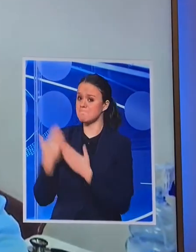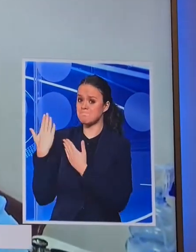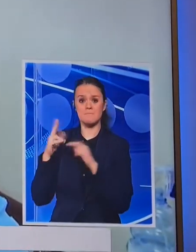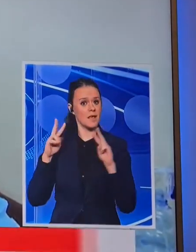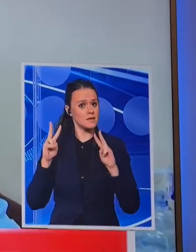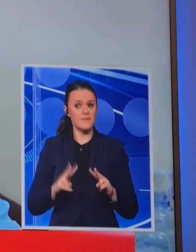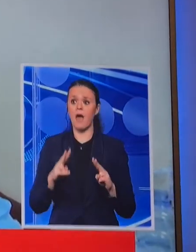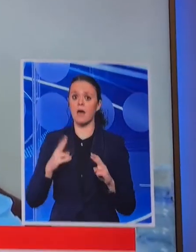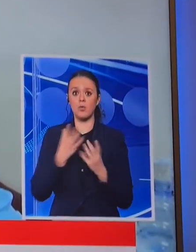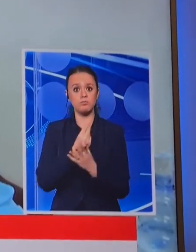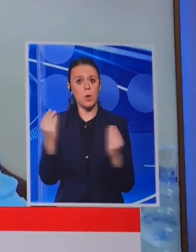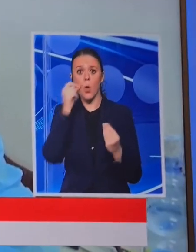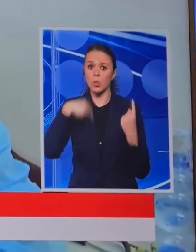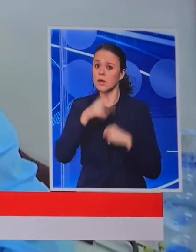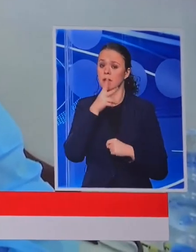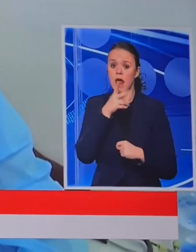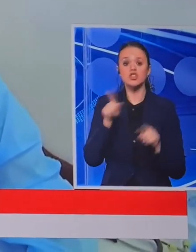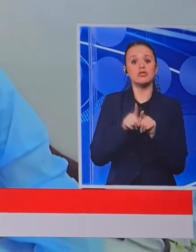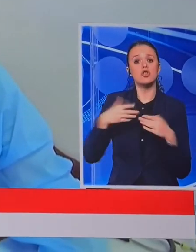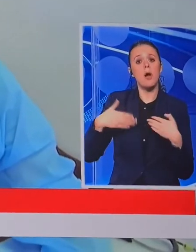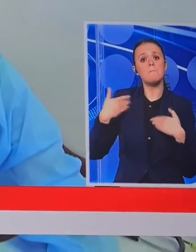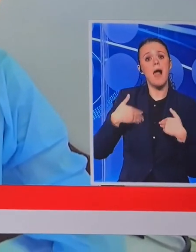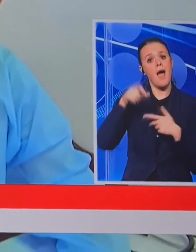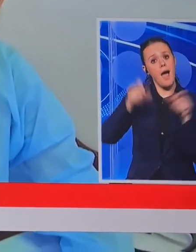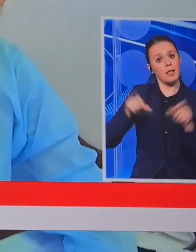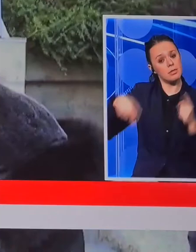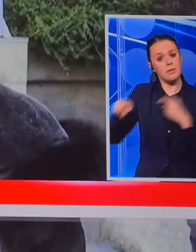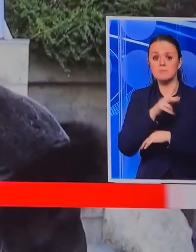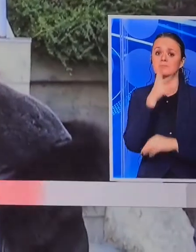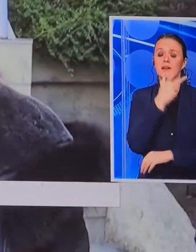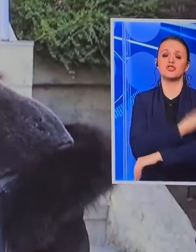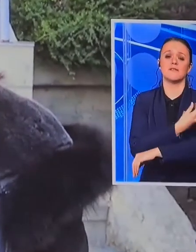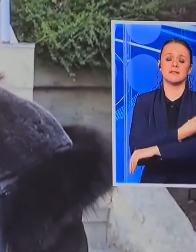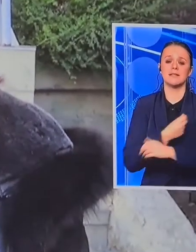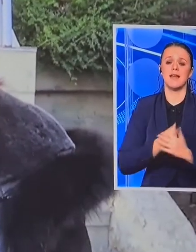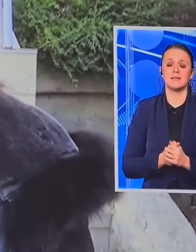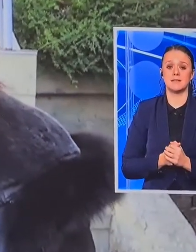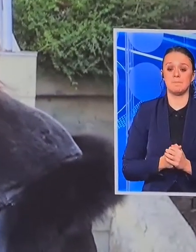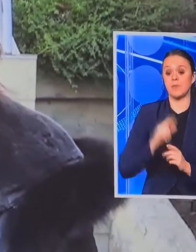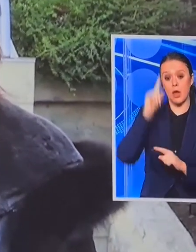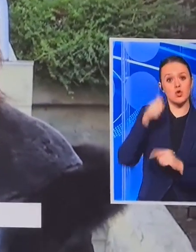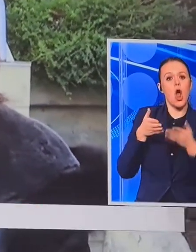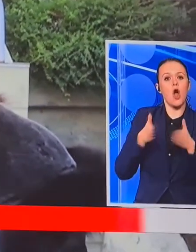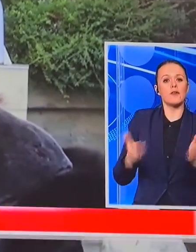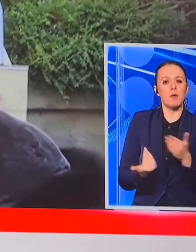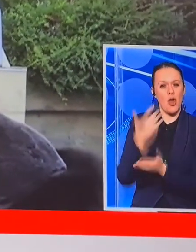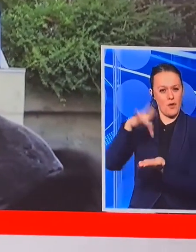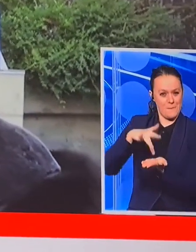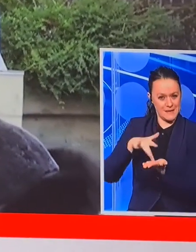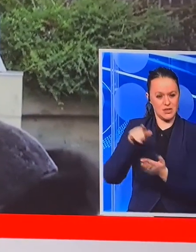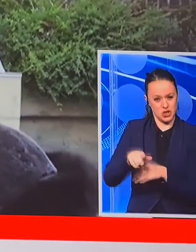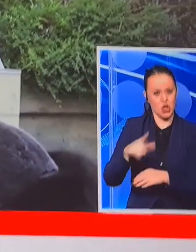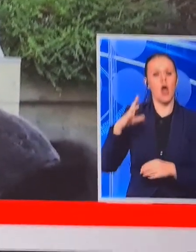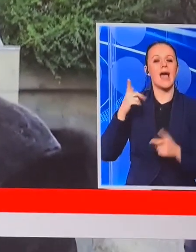me raduje što čak i naši mlađi sugrađani se javljaju za vakcinaciju. Od sutra otvaramo još jedan punkt, to je Gradski kulturni